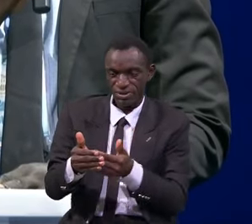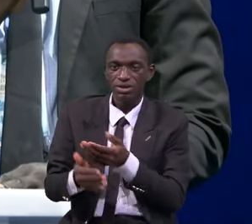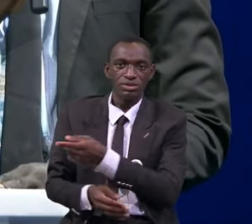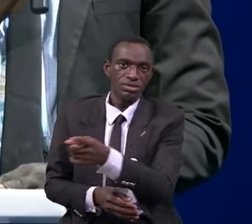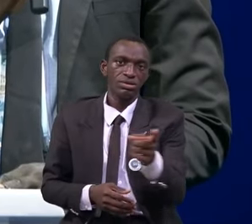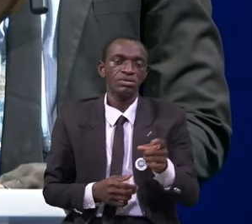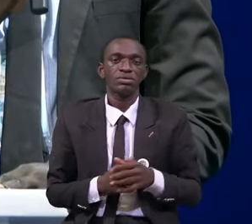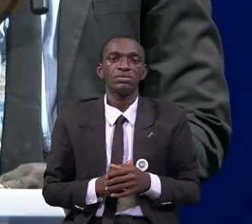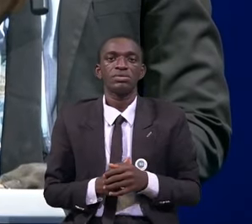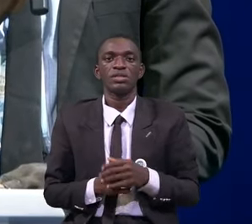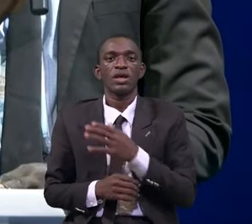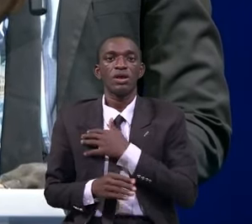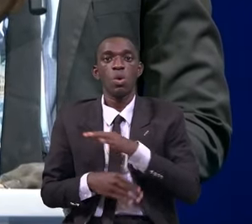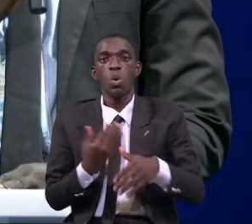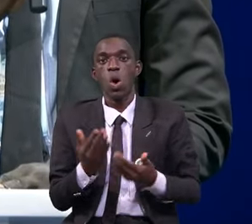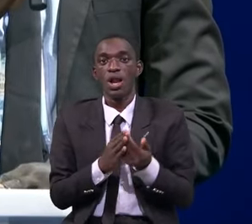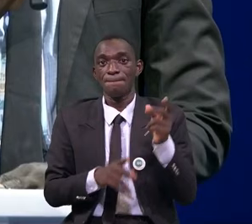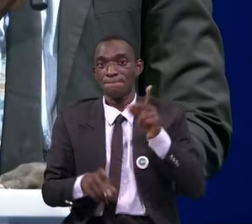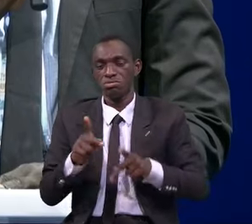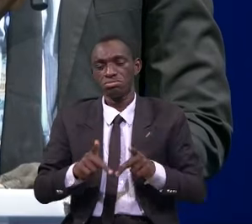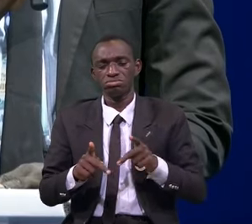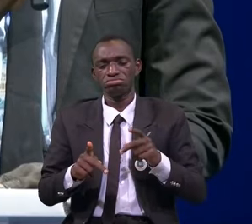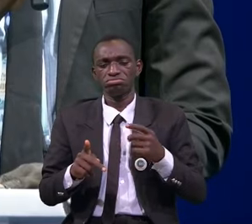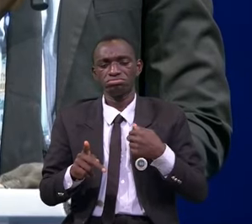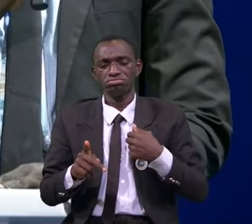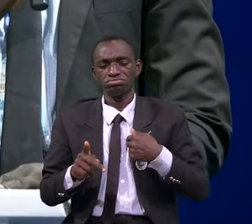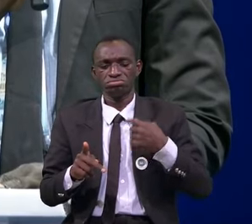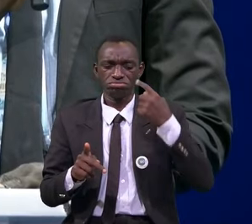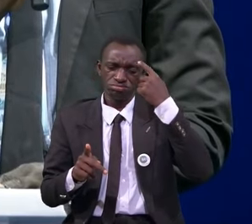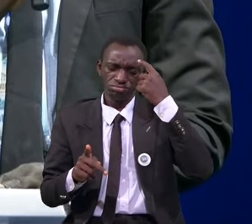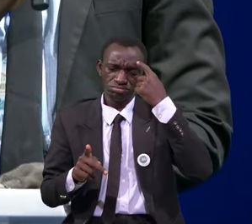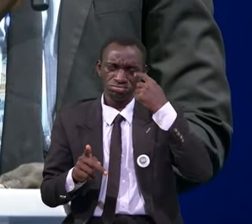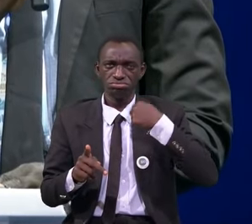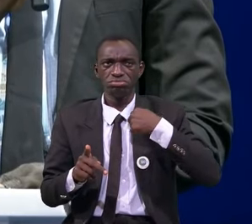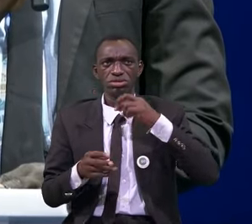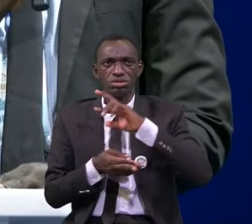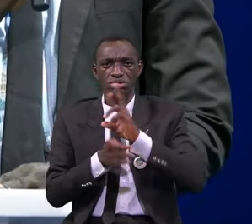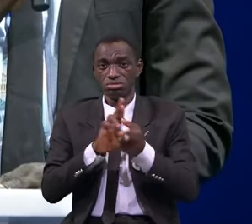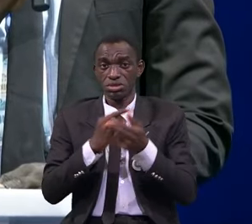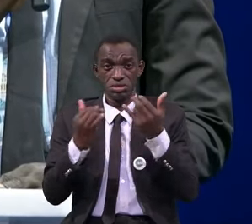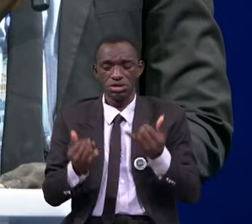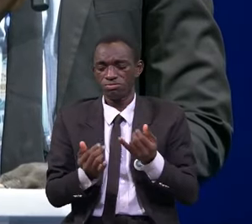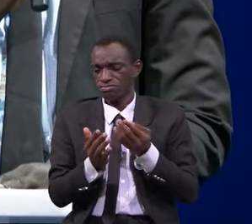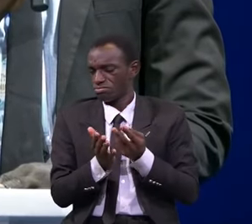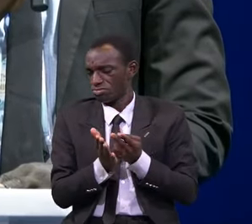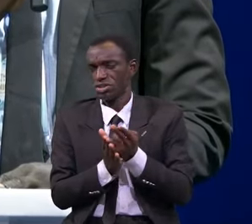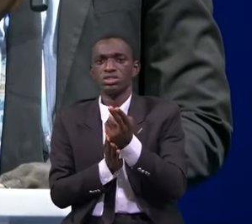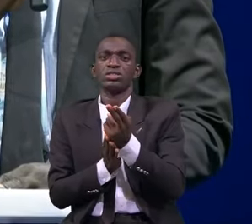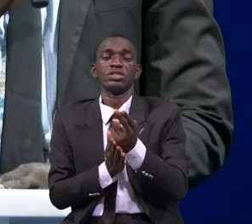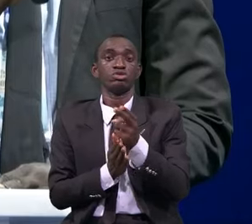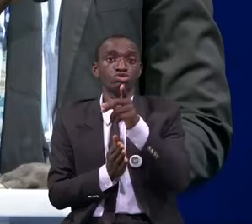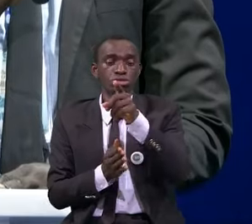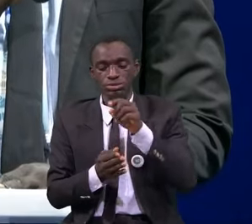And all those who have given themselves, be sincere as you give your names to the